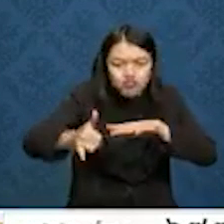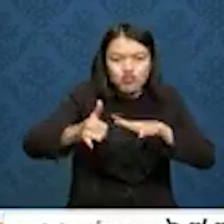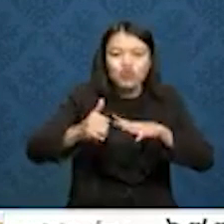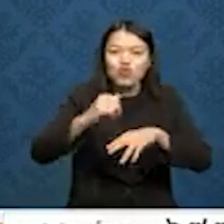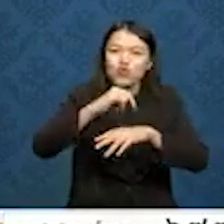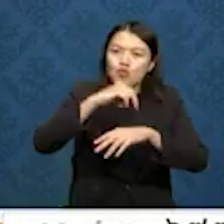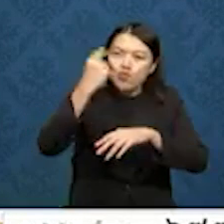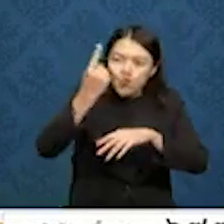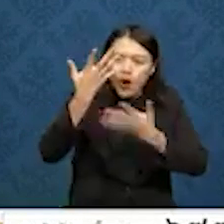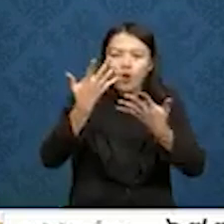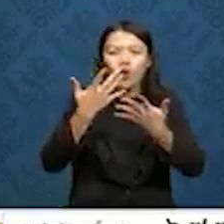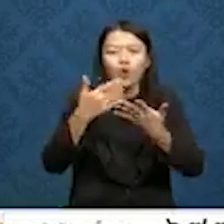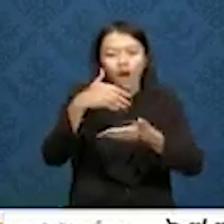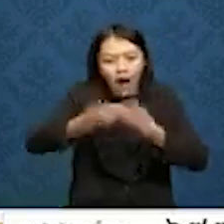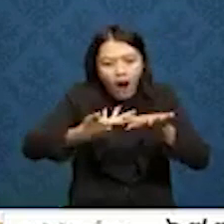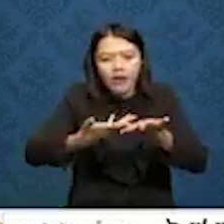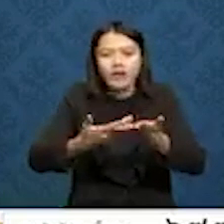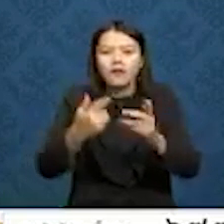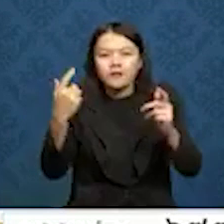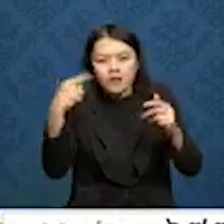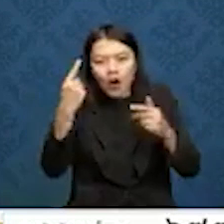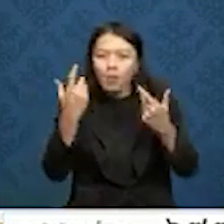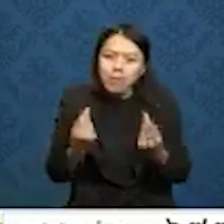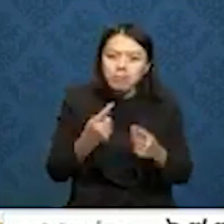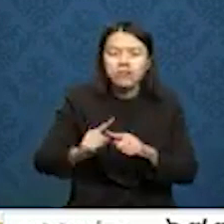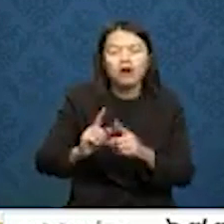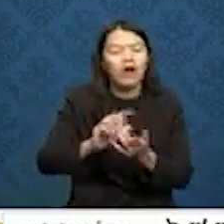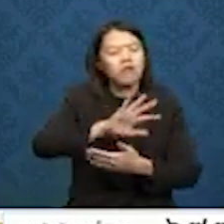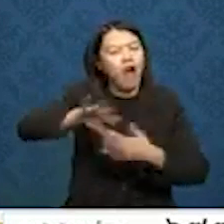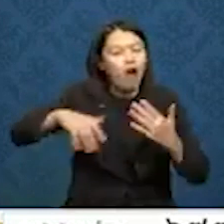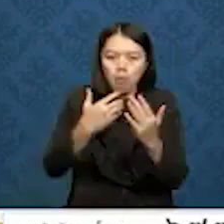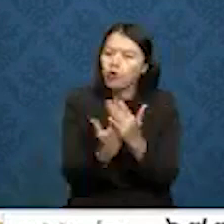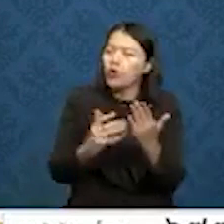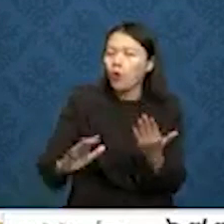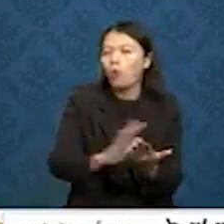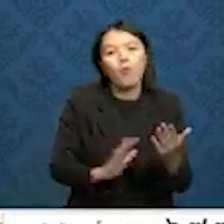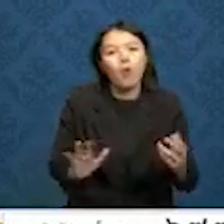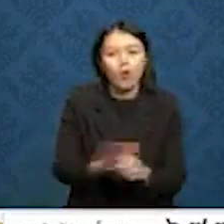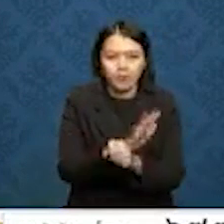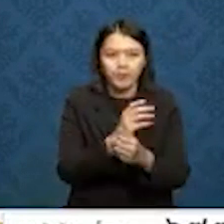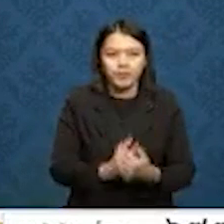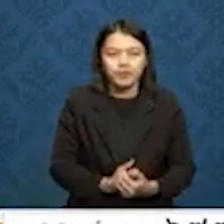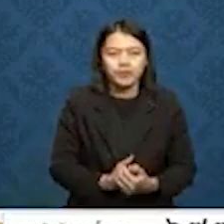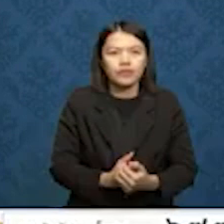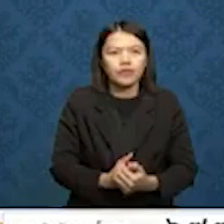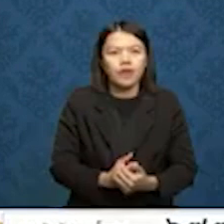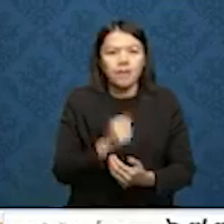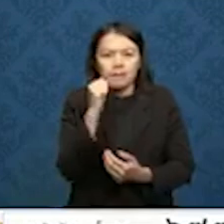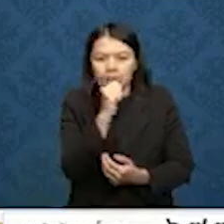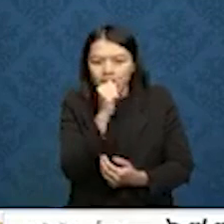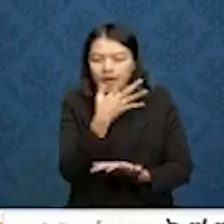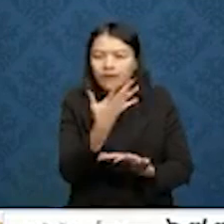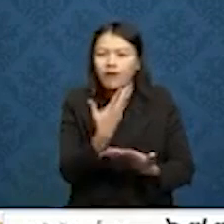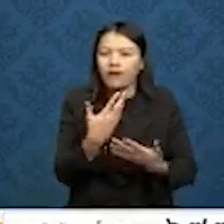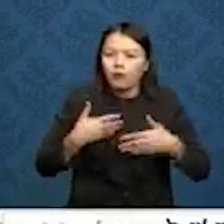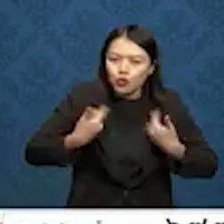ศูนย์การค้าสถานบันเทิงครบวงจรEntertainment Complexนำนำคอนเสิร์ตเทศกาล